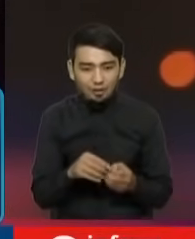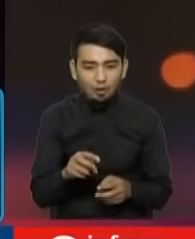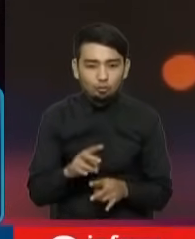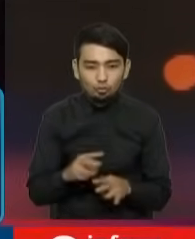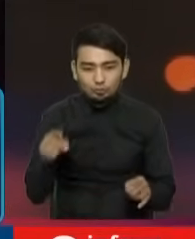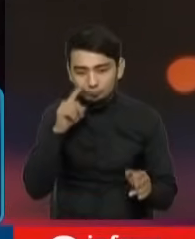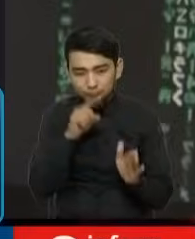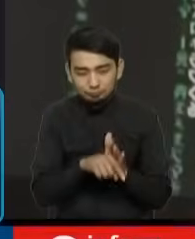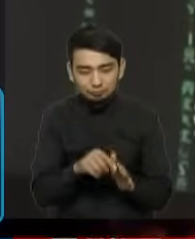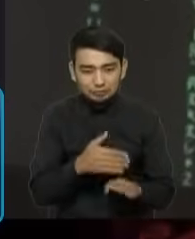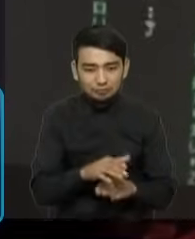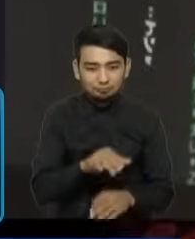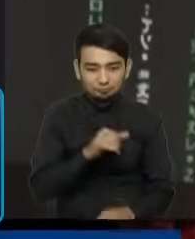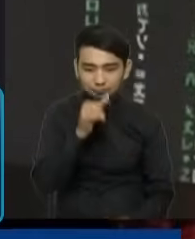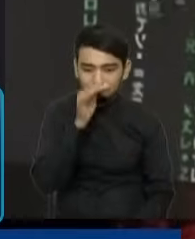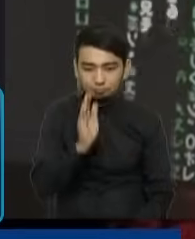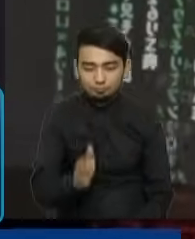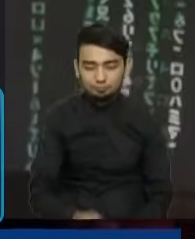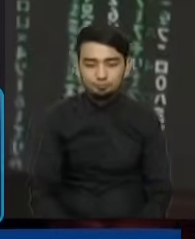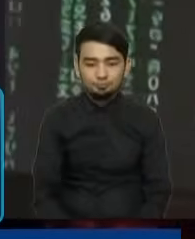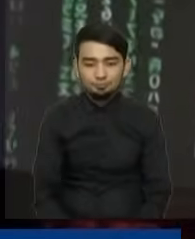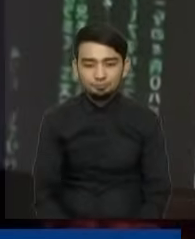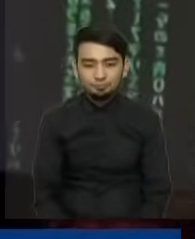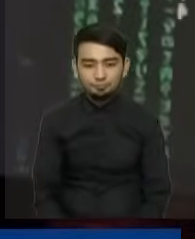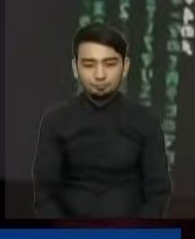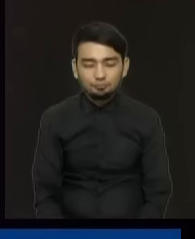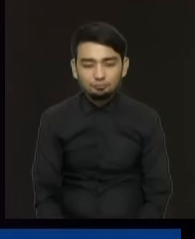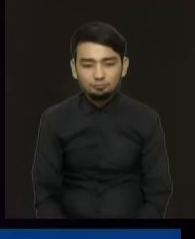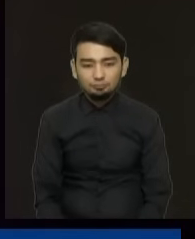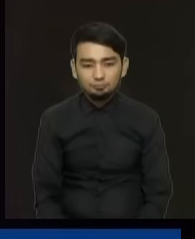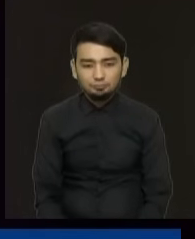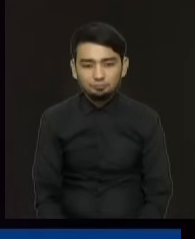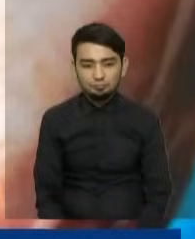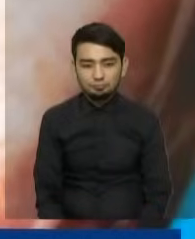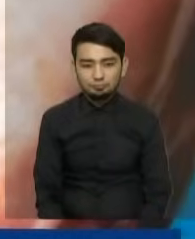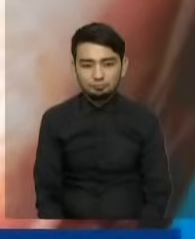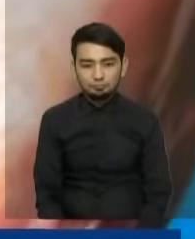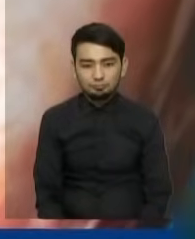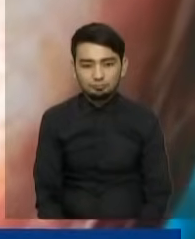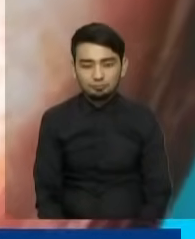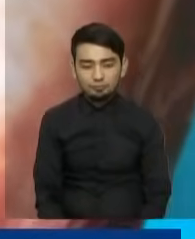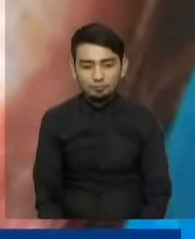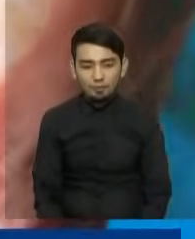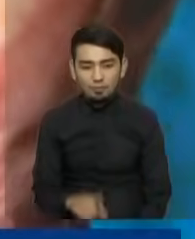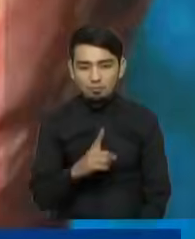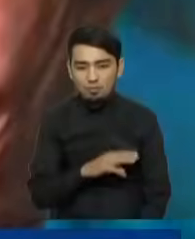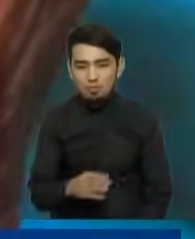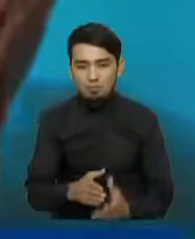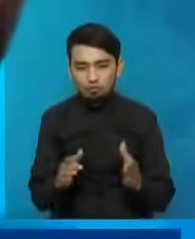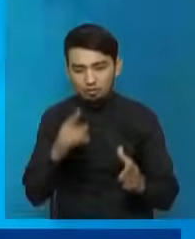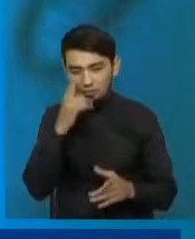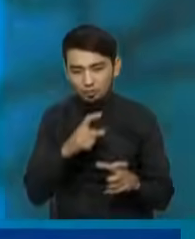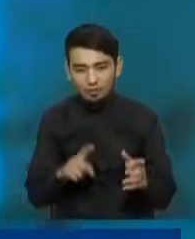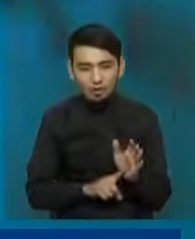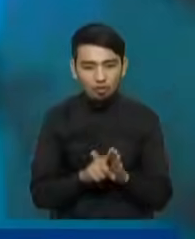займов. Анастасия Новикова, Дворан Абдиев, Абзал Дурабеков, Информбюро. Более миллиона казахстанцев с начала